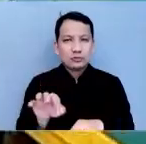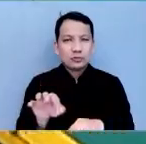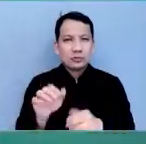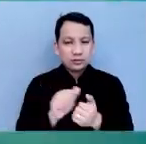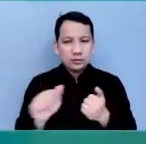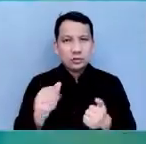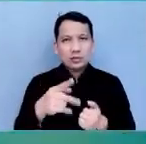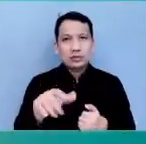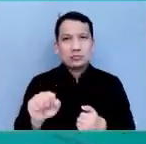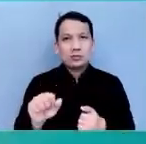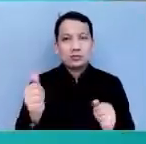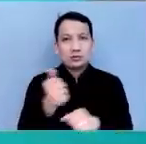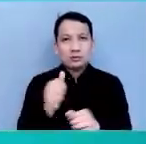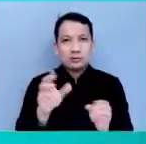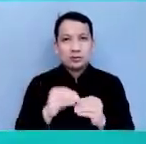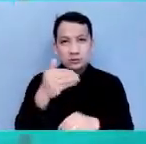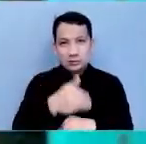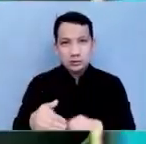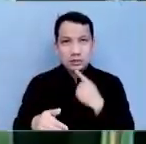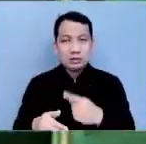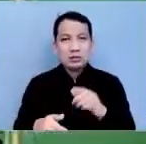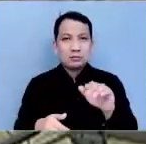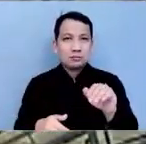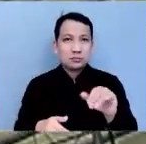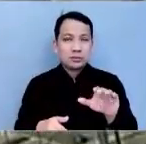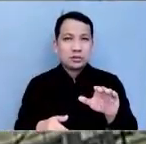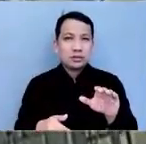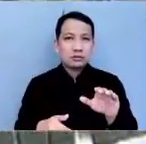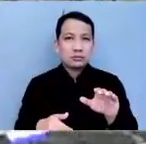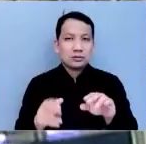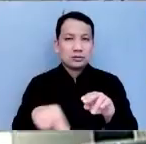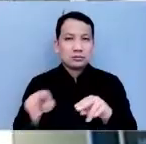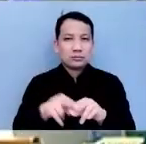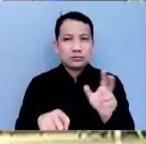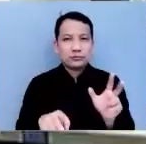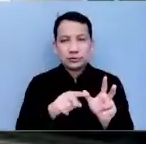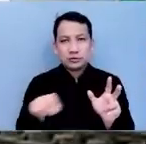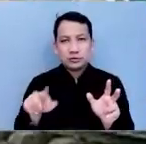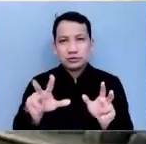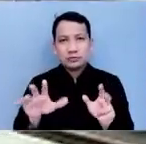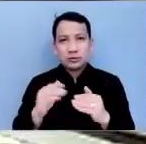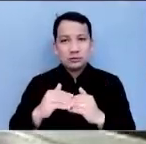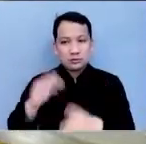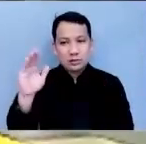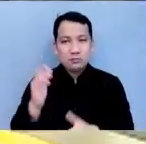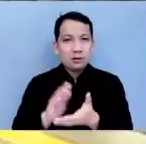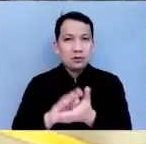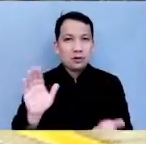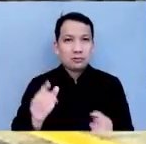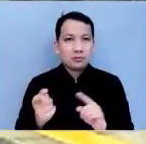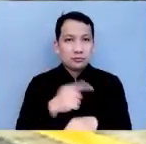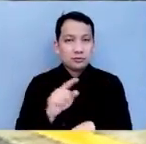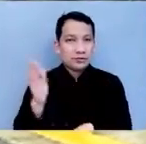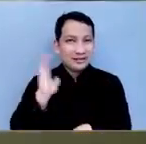kilometro. Kaya ang base fare ng single journey ticket nasa 15 pesos. Aabot naman ng 35 pesos ang pinakamahal na pasahe mula sa dating